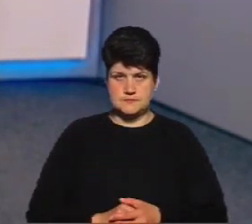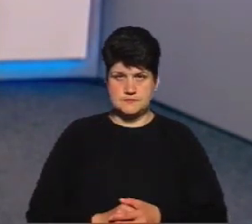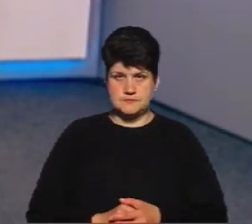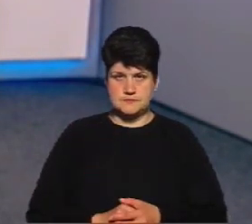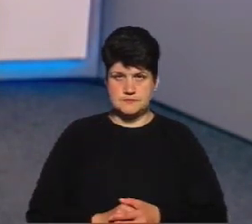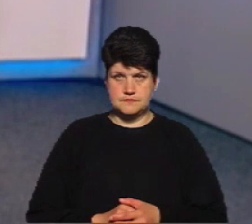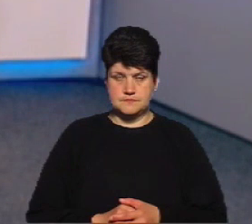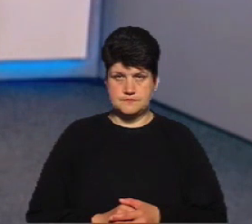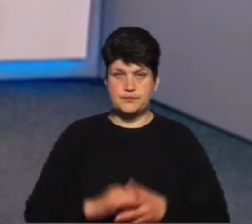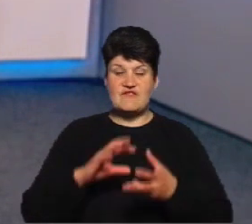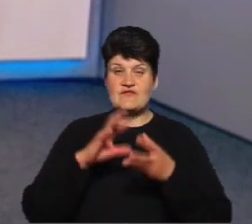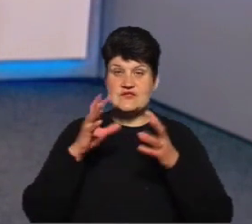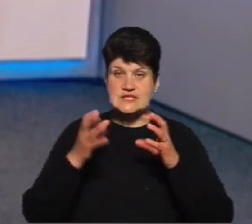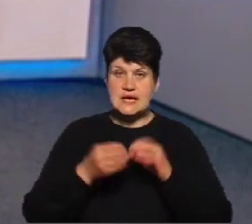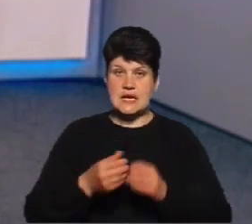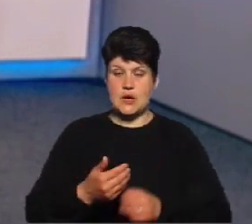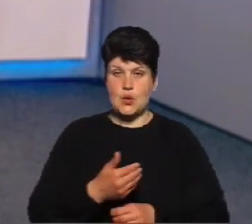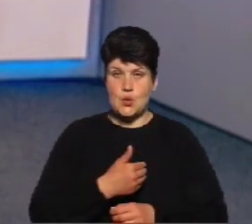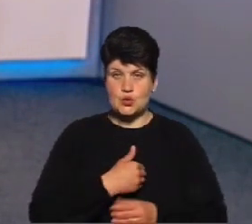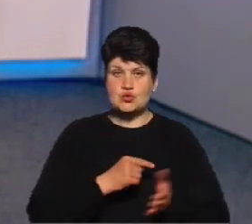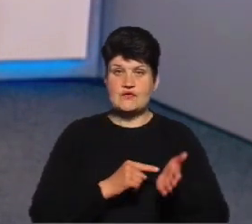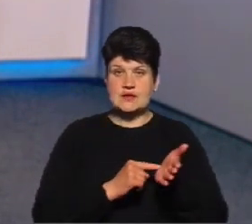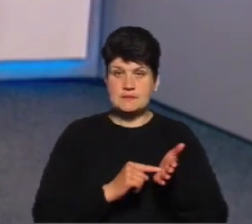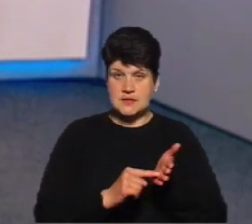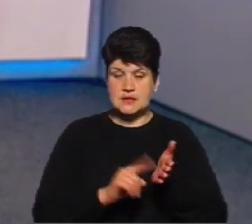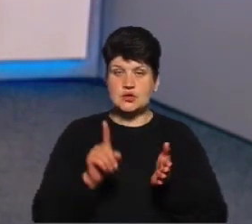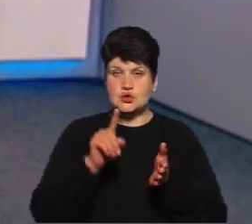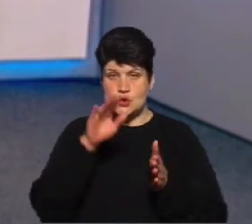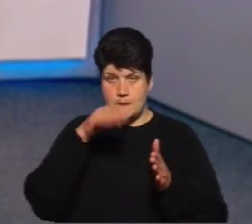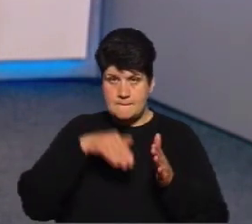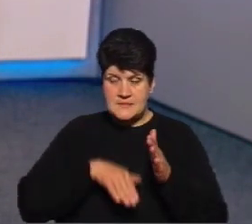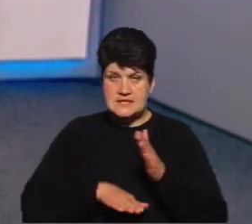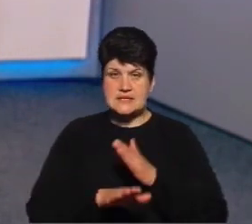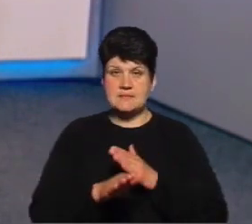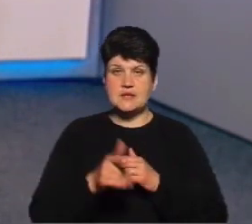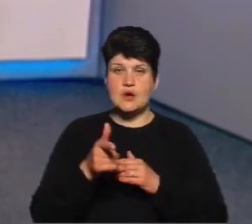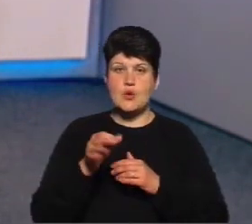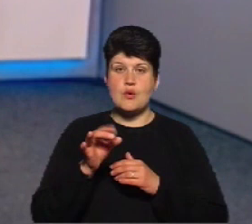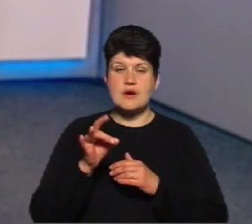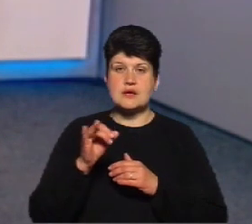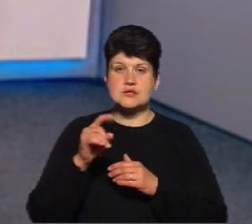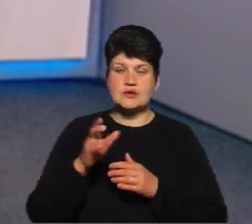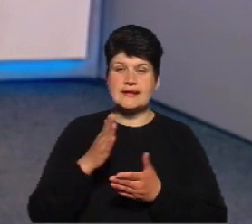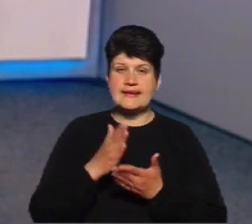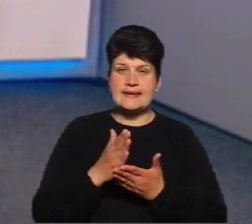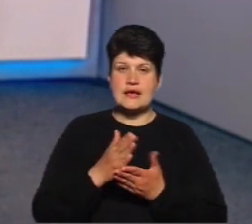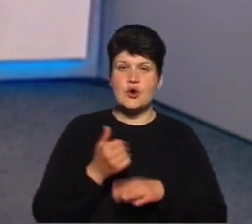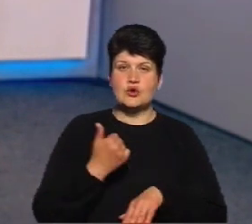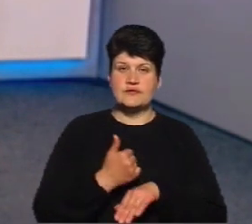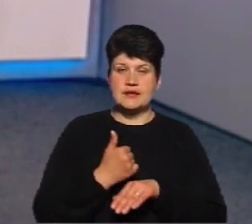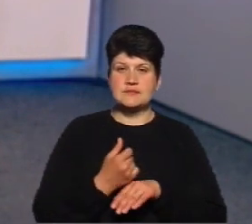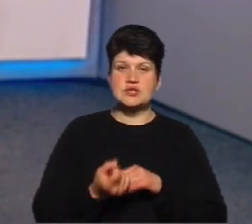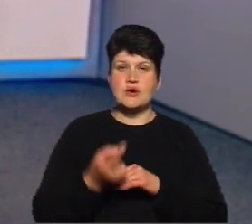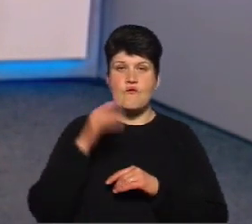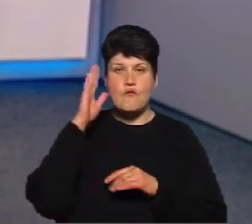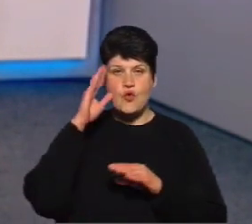Взагалі, хочу відмітити, що підземні горизонти, які є головним джерелом водопостачання